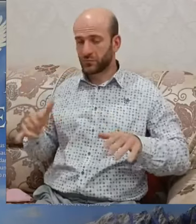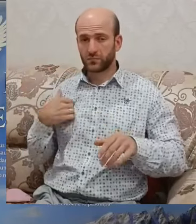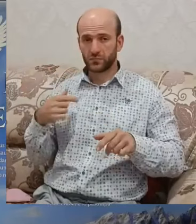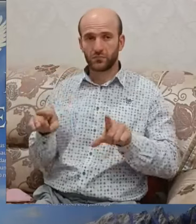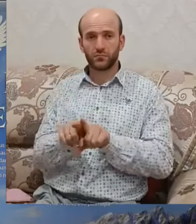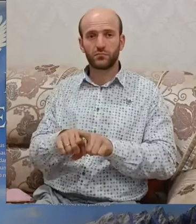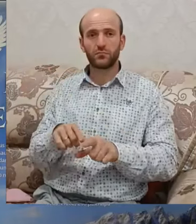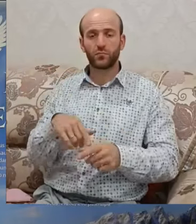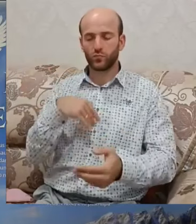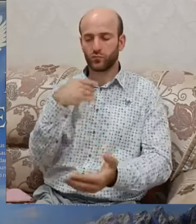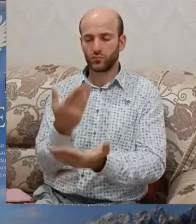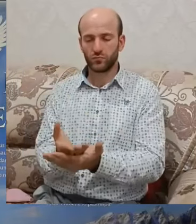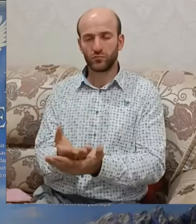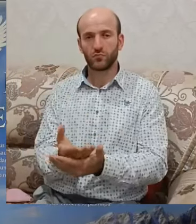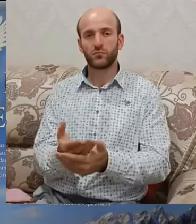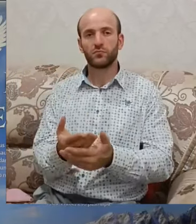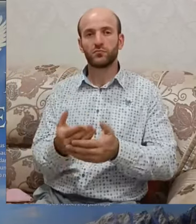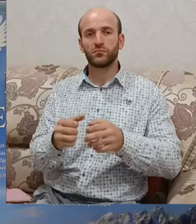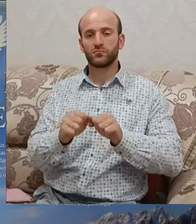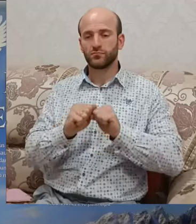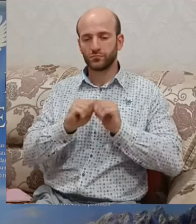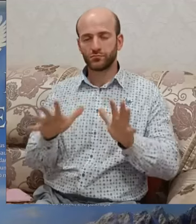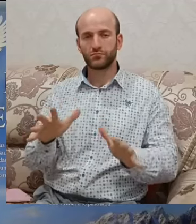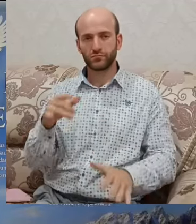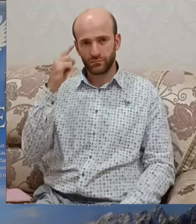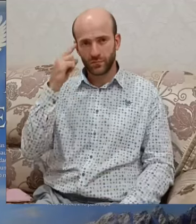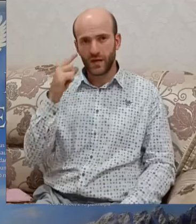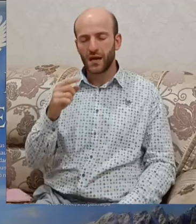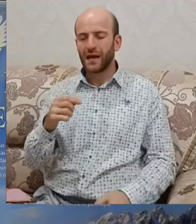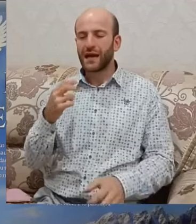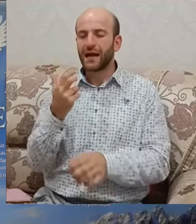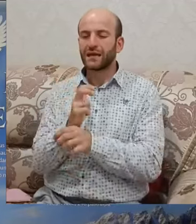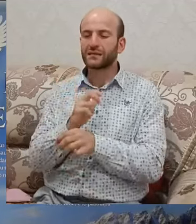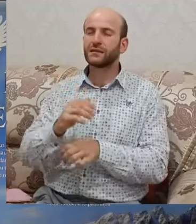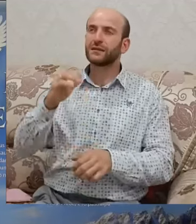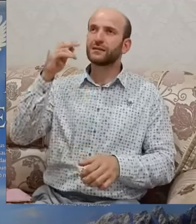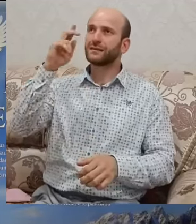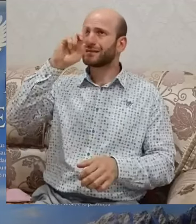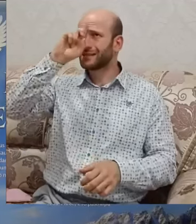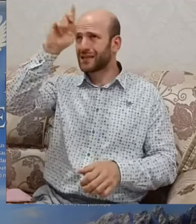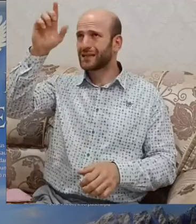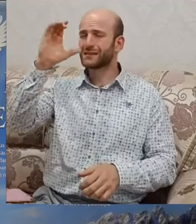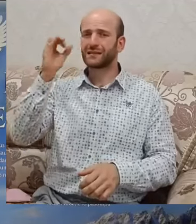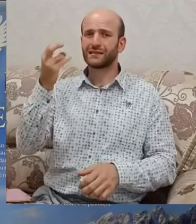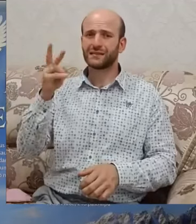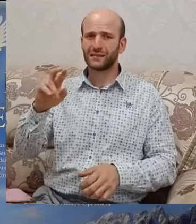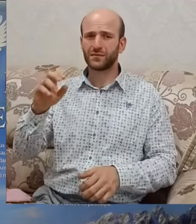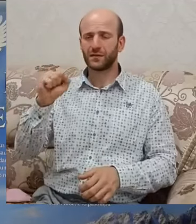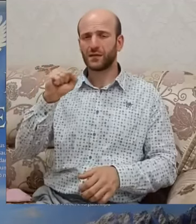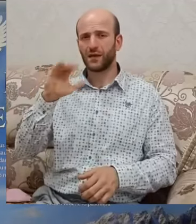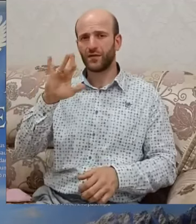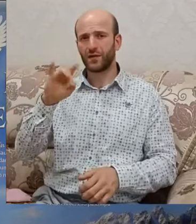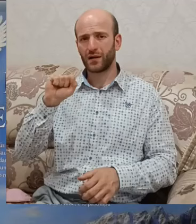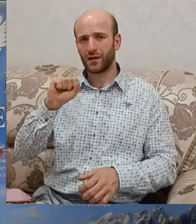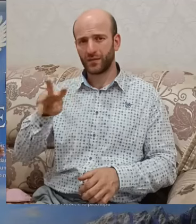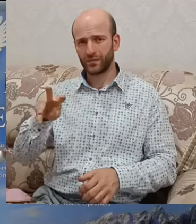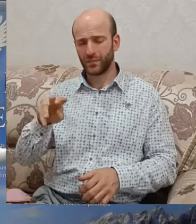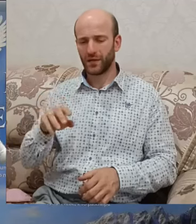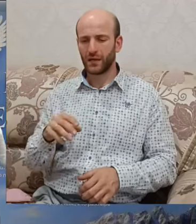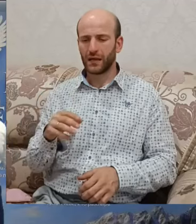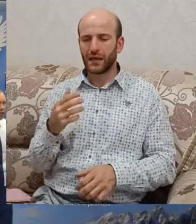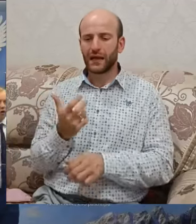sėkla. Царское семя Авраама. Kurią formuoja tik žodis. Которое формирует только слово. Kurios neformuoja